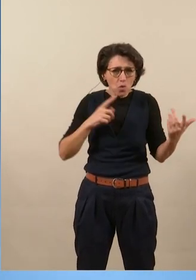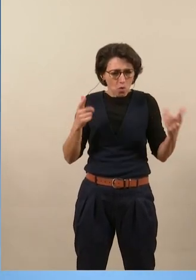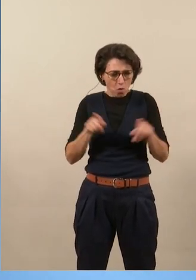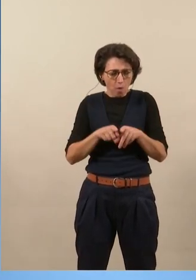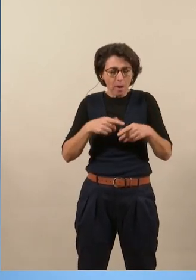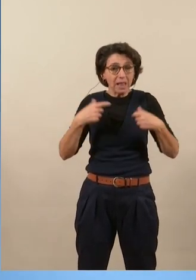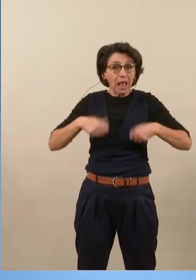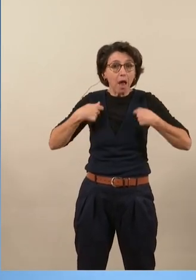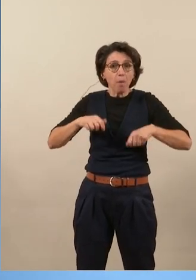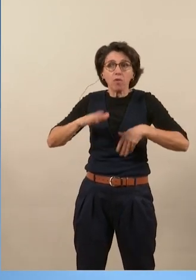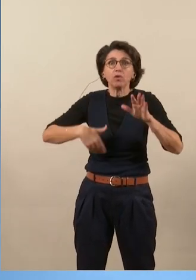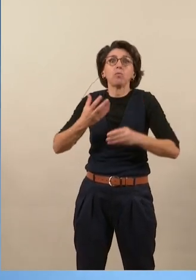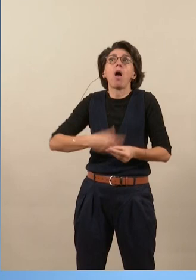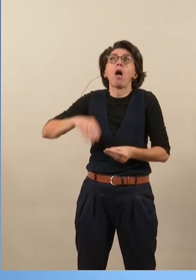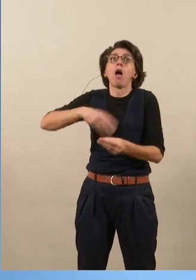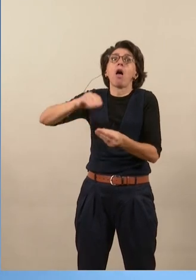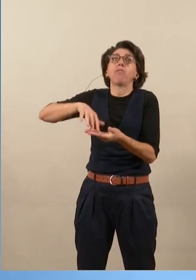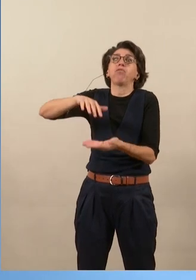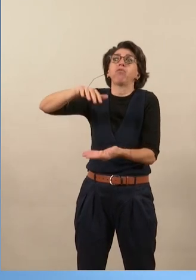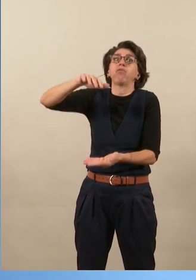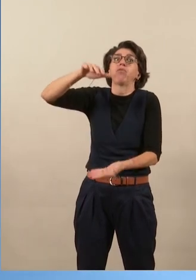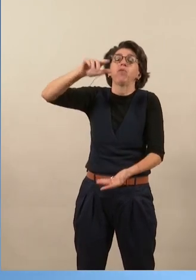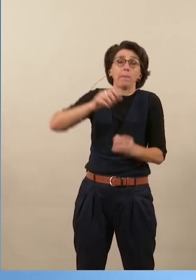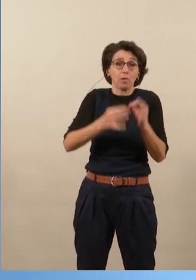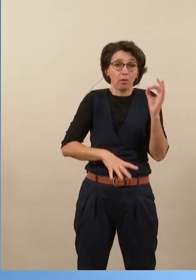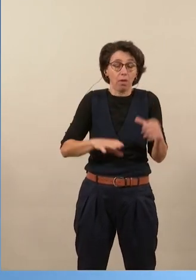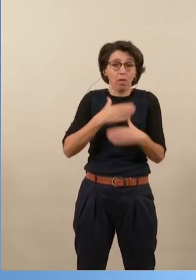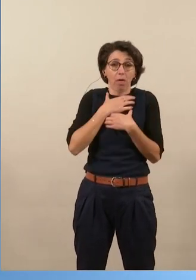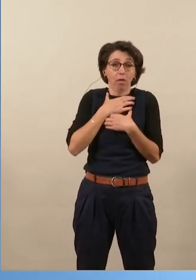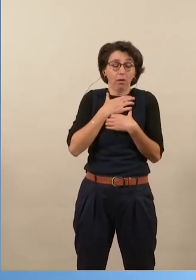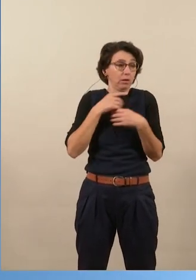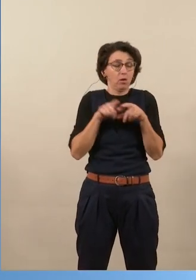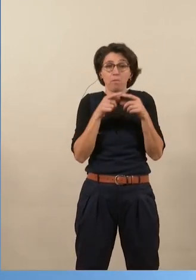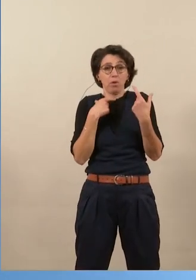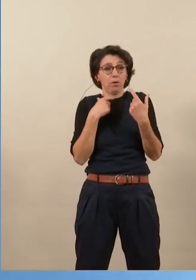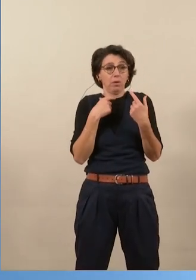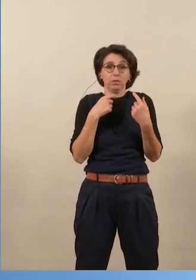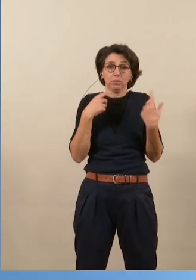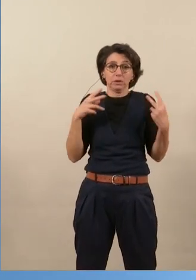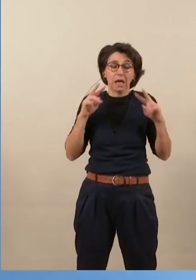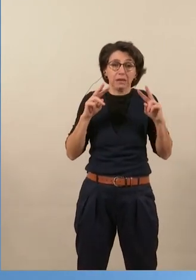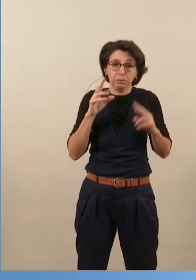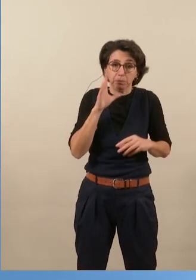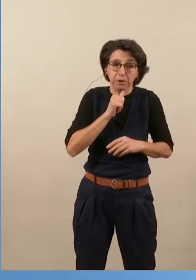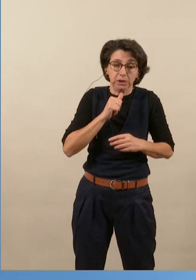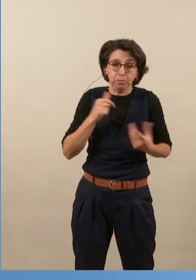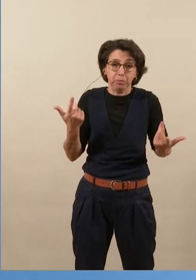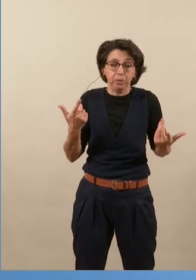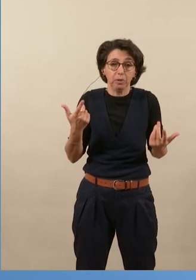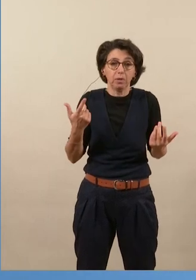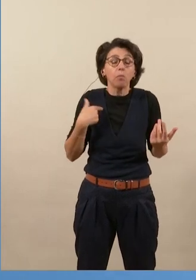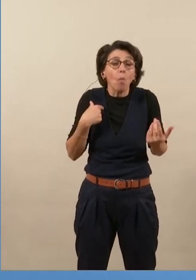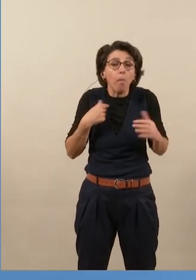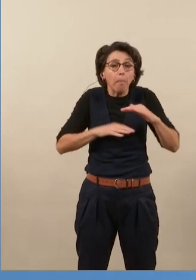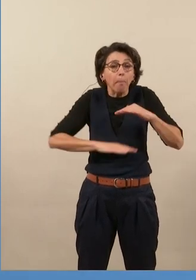l'asphyxie vous la voyez vous le savez vous pouvez pas pouvez pas pouvez pas le ne pas voir mais comme je suis effectivement assez